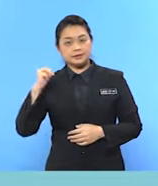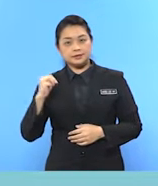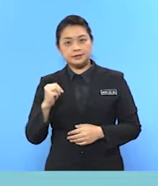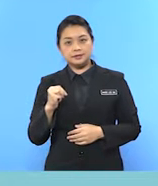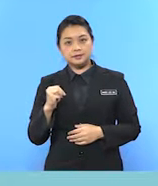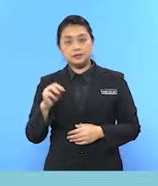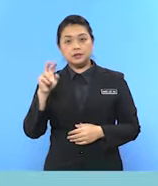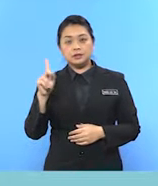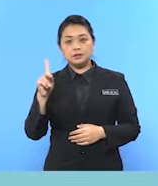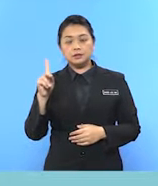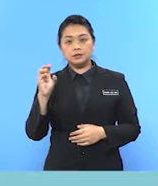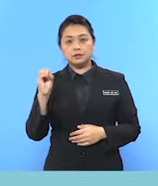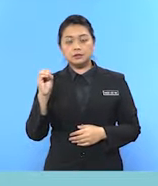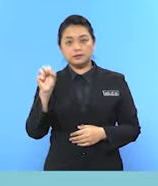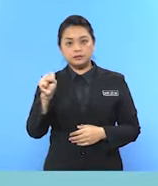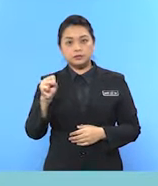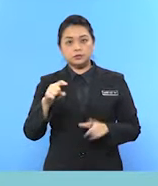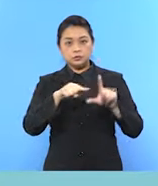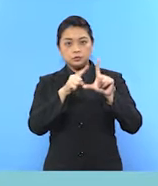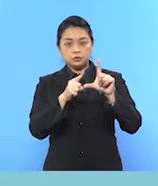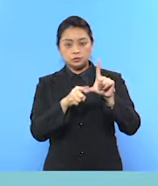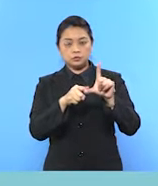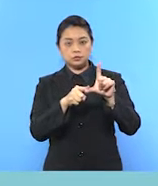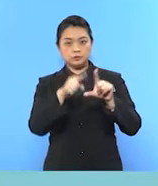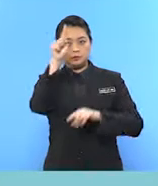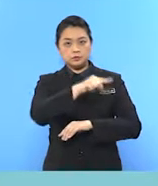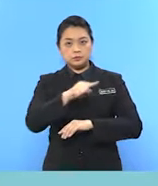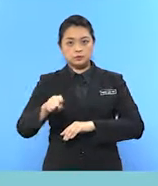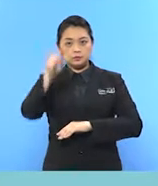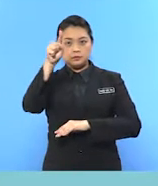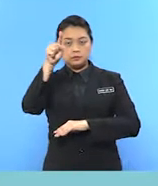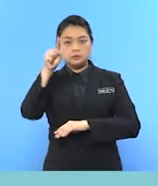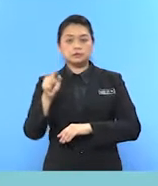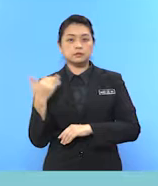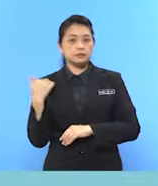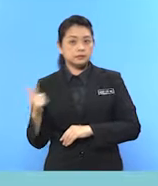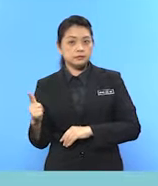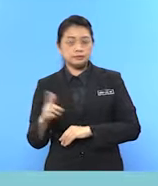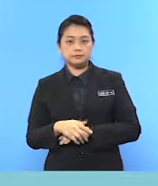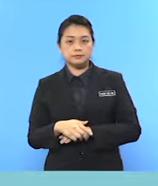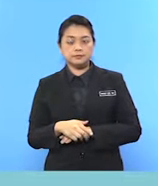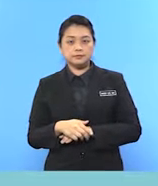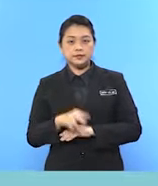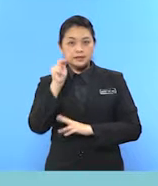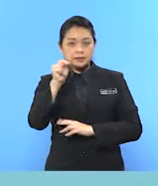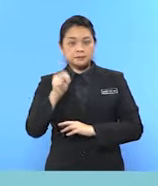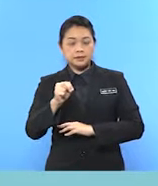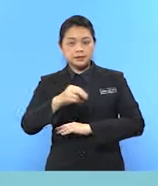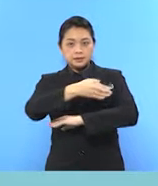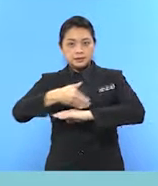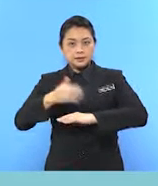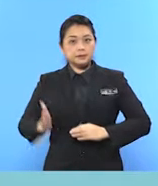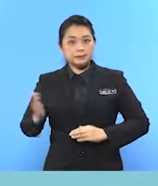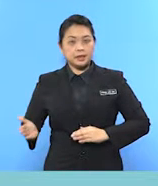manakala kosinus kepada sudut tirus segitiga ABC ialah nisbah